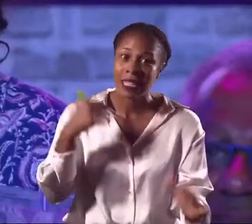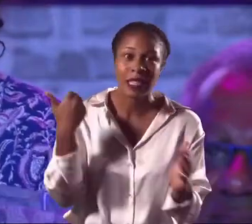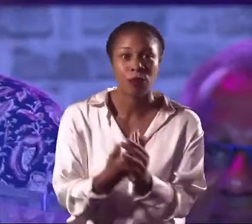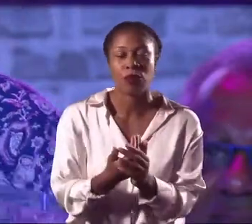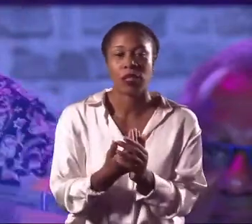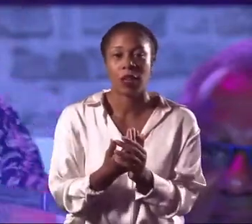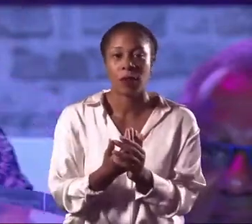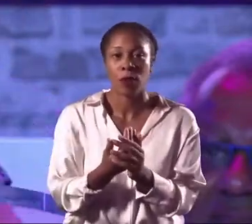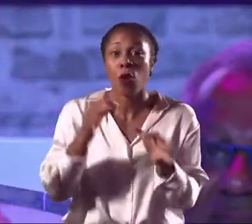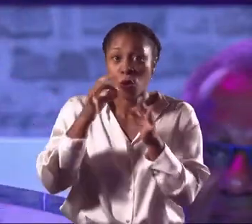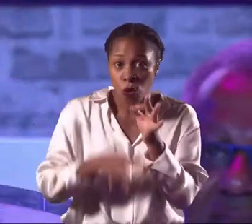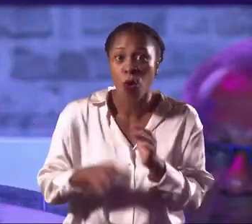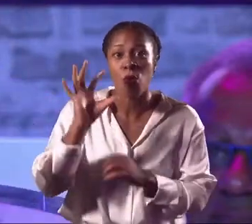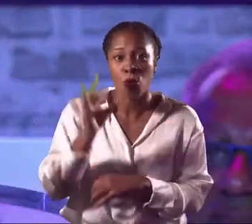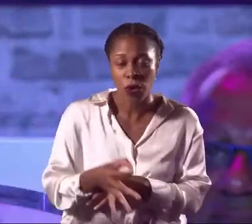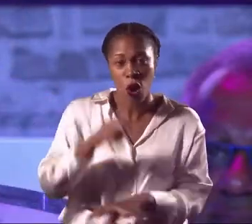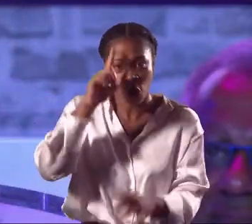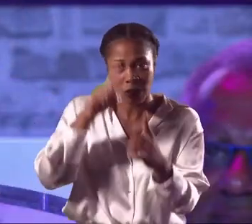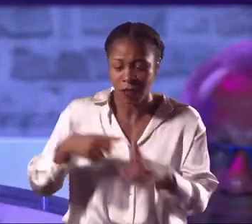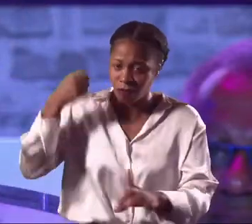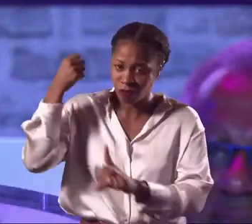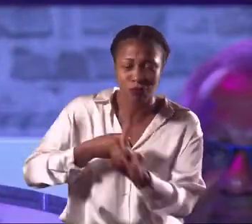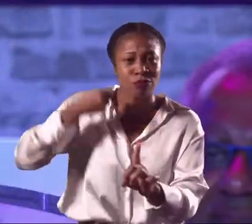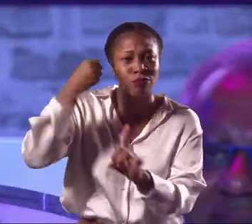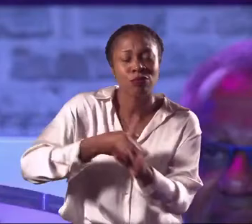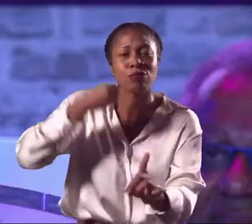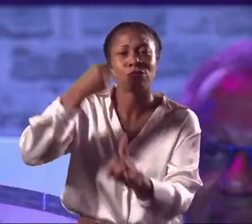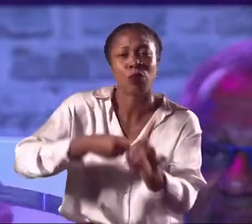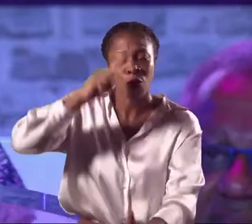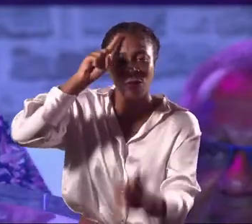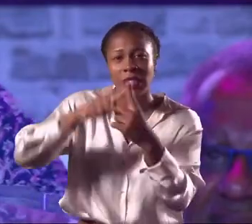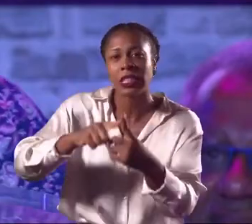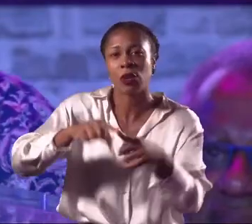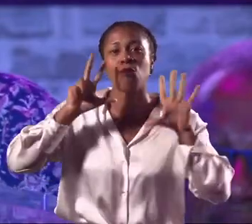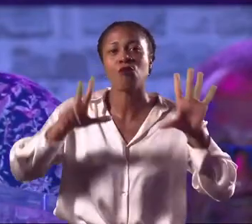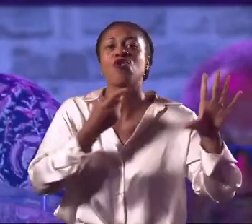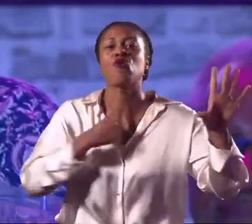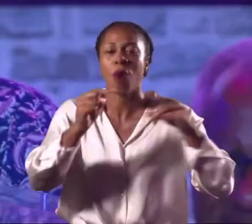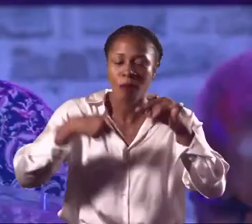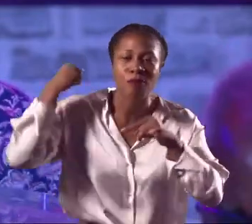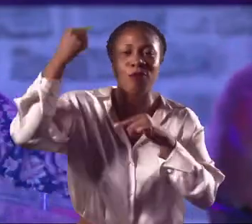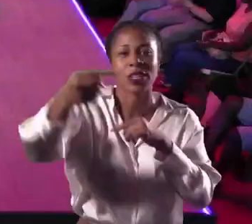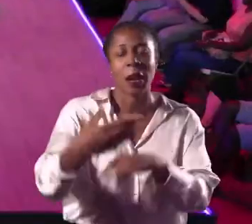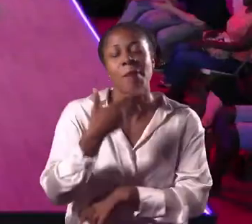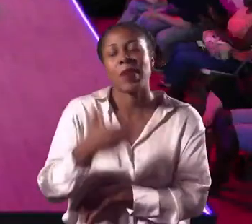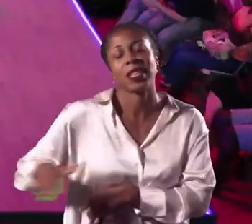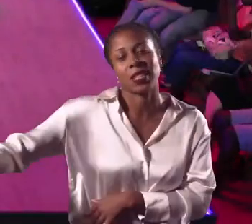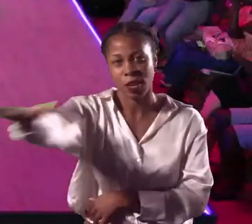conclure et combattre, les amis, dans les mois qui viennent et jusqu'au 8 juin prochain. Merci à vous.